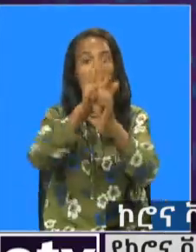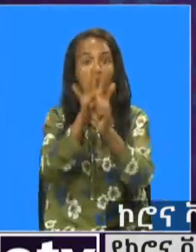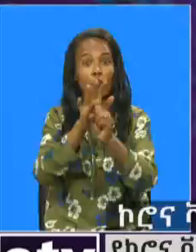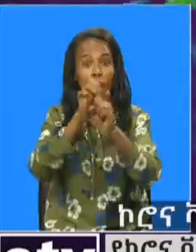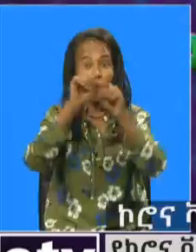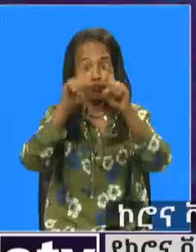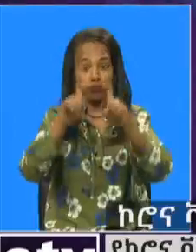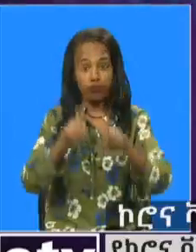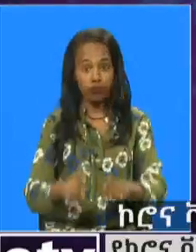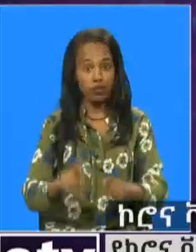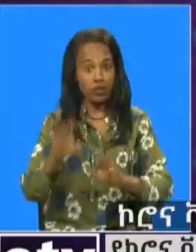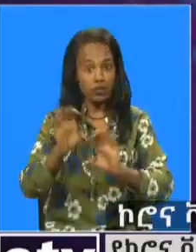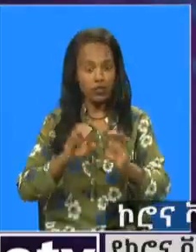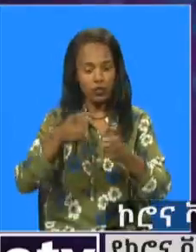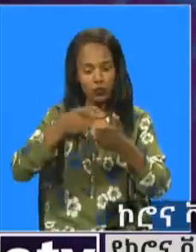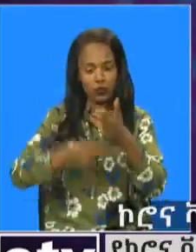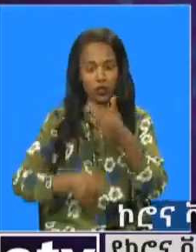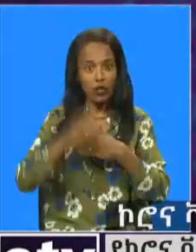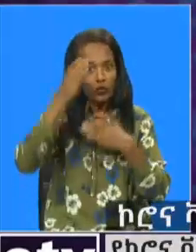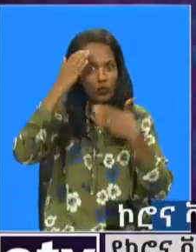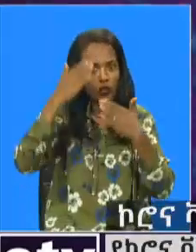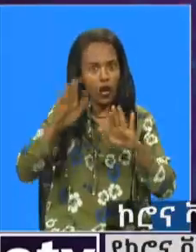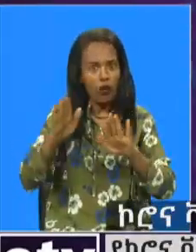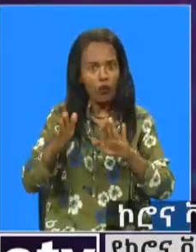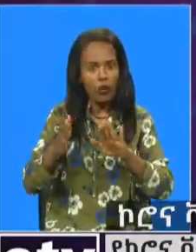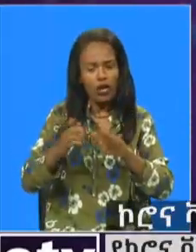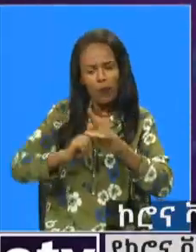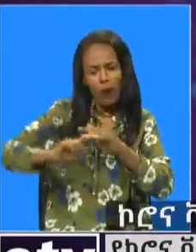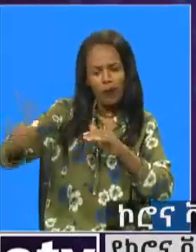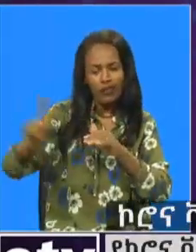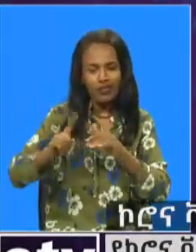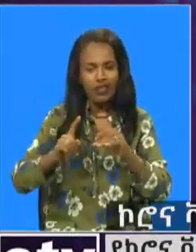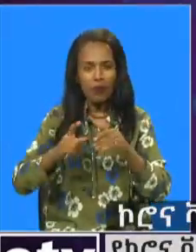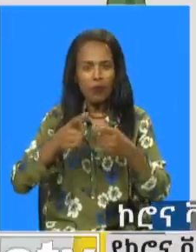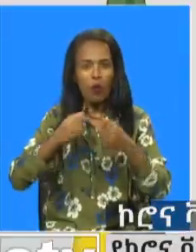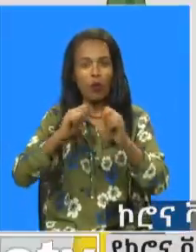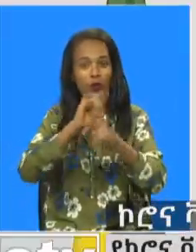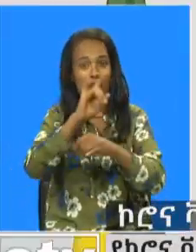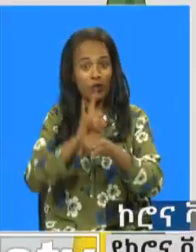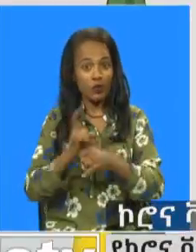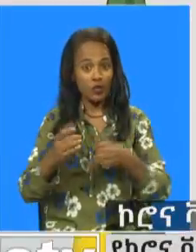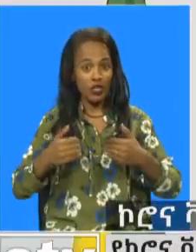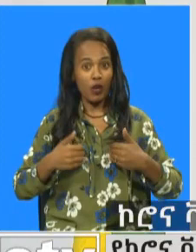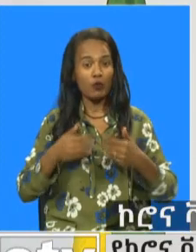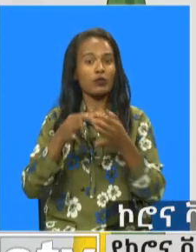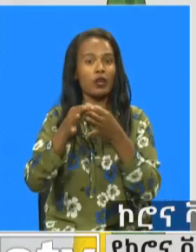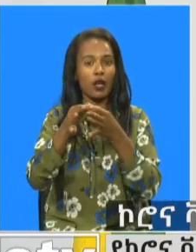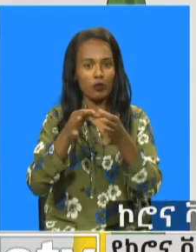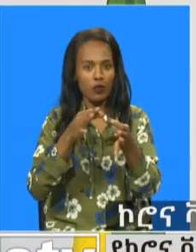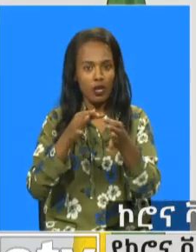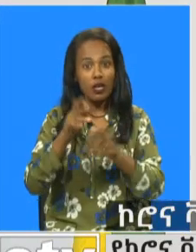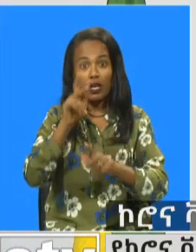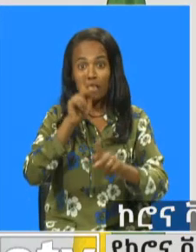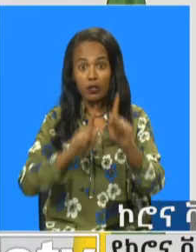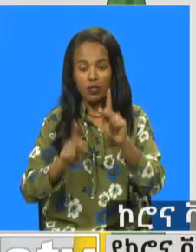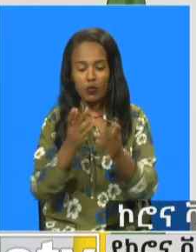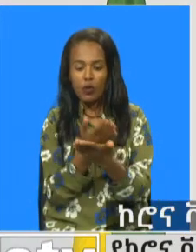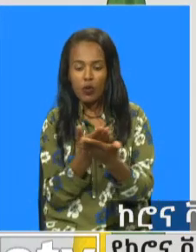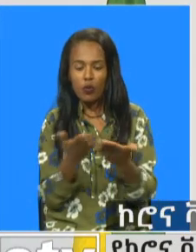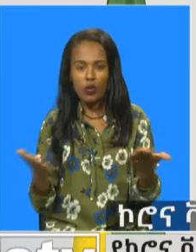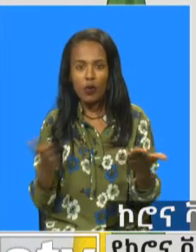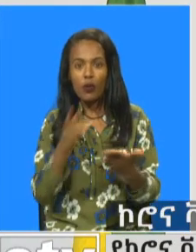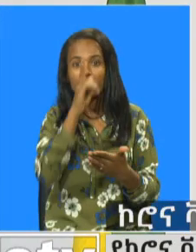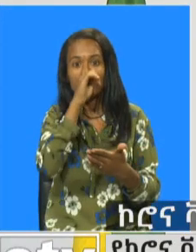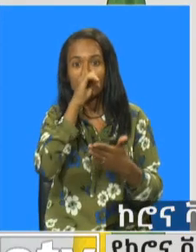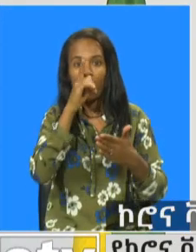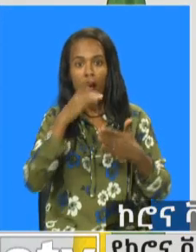ምርመራ የተደረገላቸውና ውጤታቸውን ሳያውቁ ለማምለጥ የሚሞክሩ ዜጎች እንዳሉ መገምገሙ የተገለጸም ሲሆን ህብረተሰቡም ለጉዳዩ ከጸጥታ አካላት